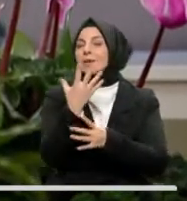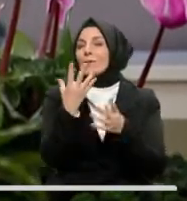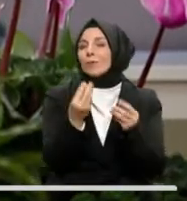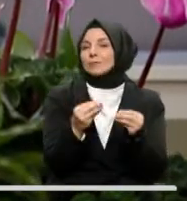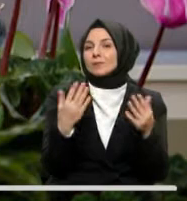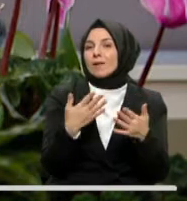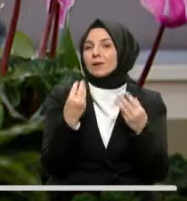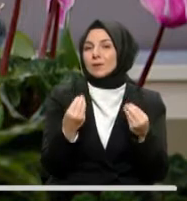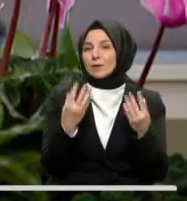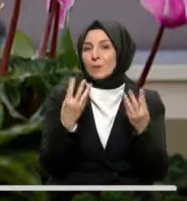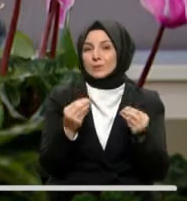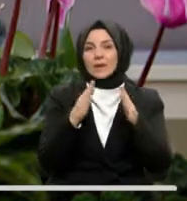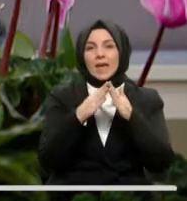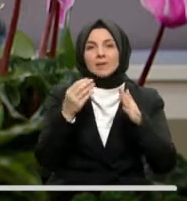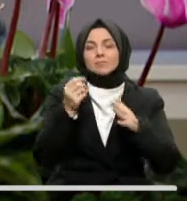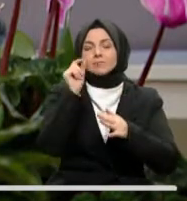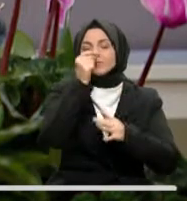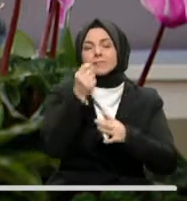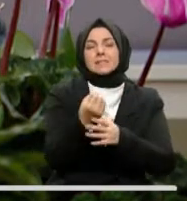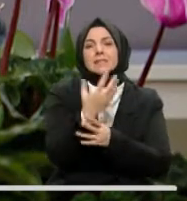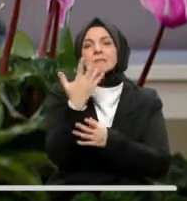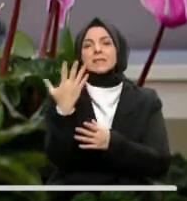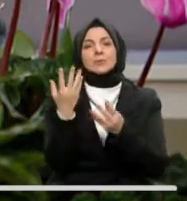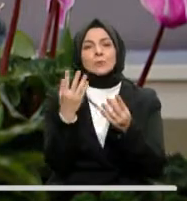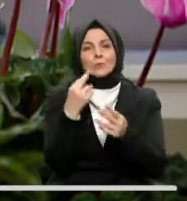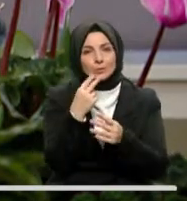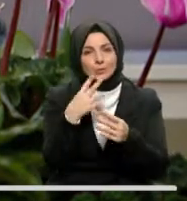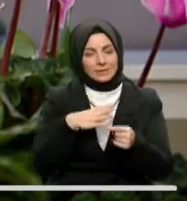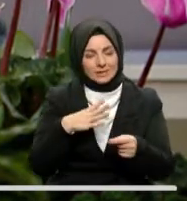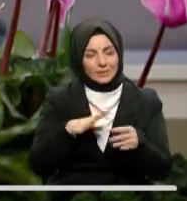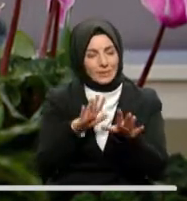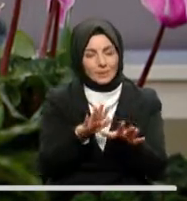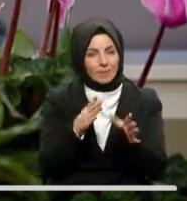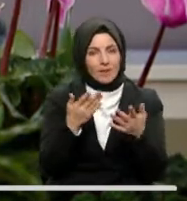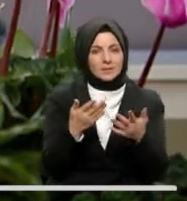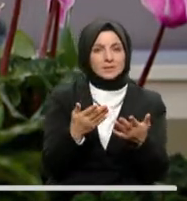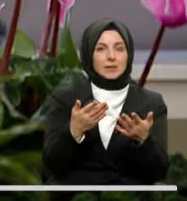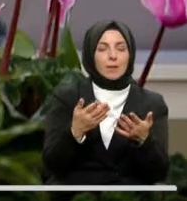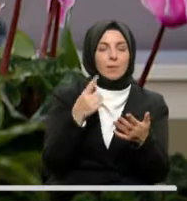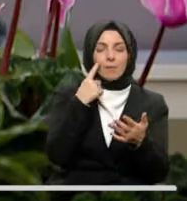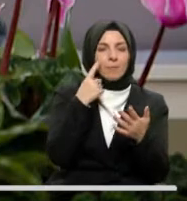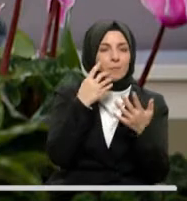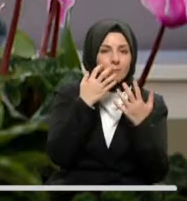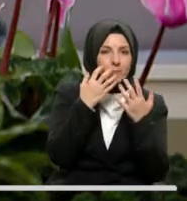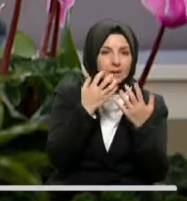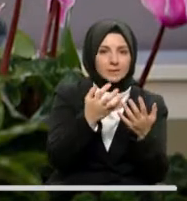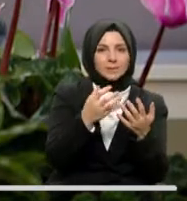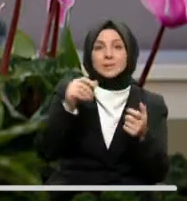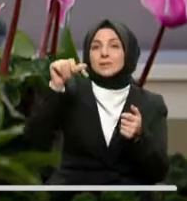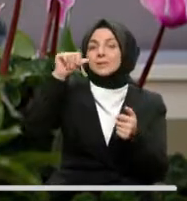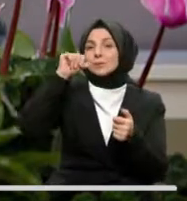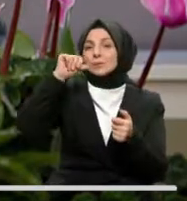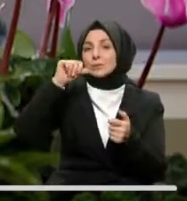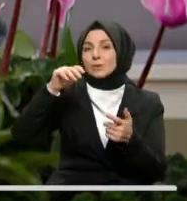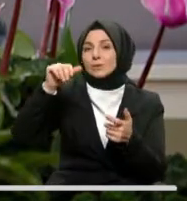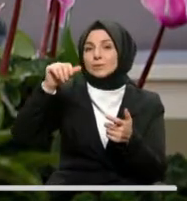bitkilerimizi konuşacağız ama ben onların bakımları çeşitleri sulama yöntemleri Işık almaları ve benzeri bütün detaylara girmeden